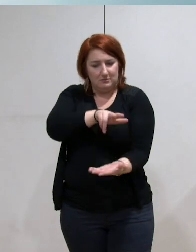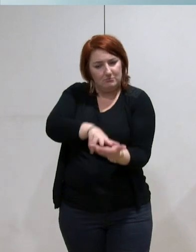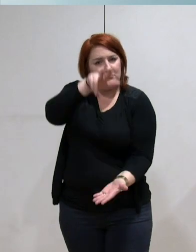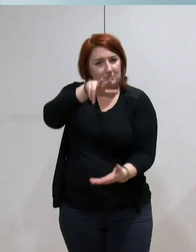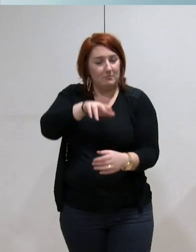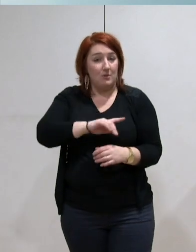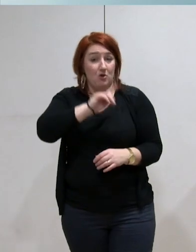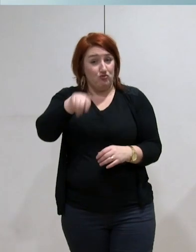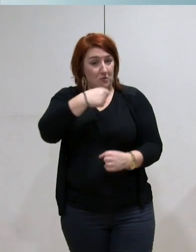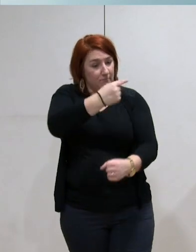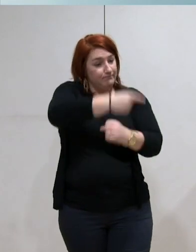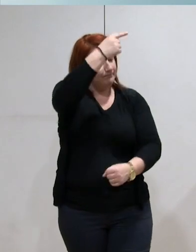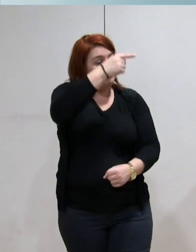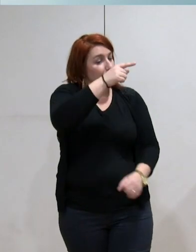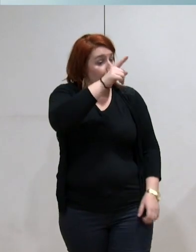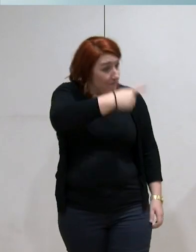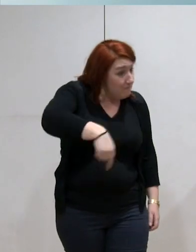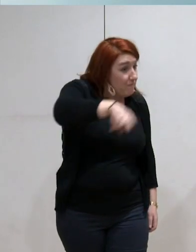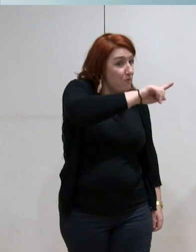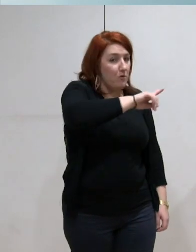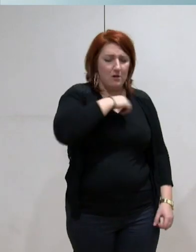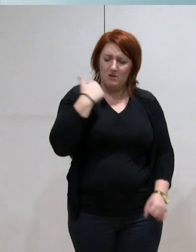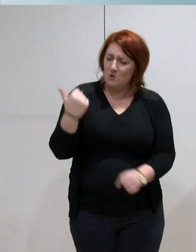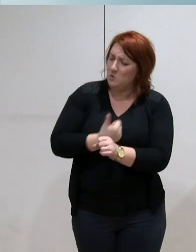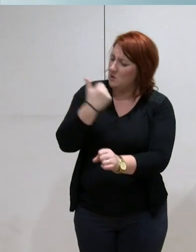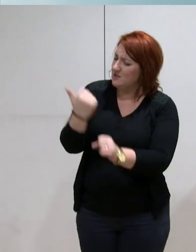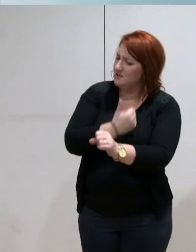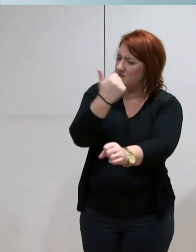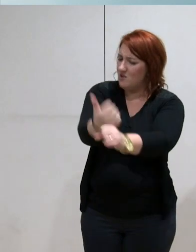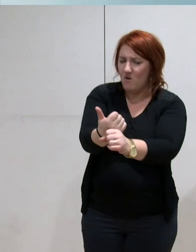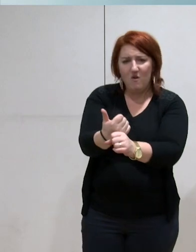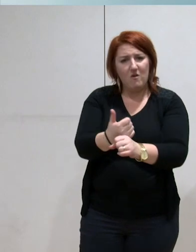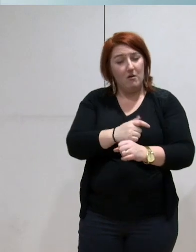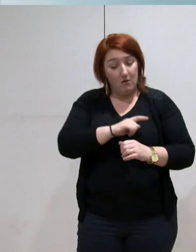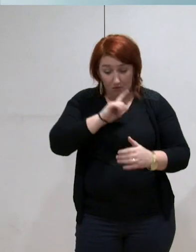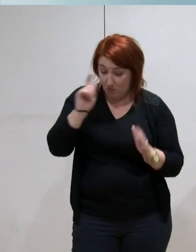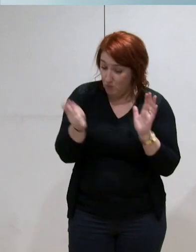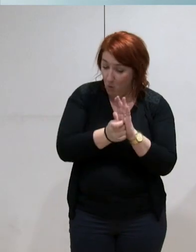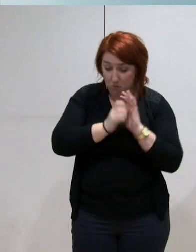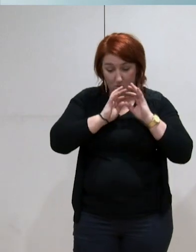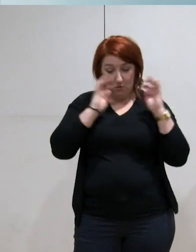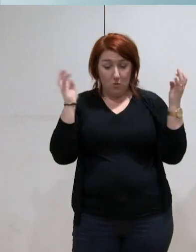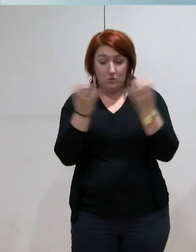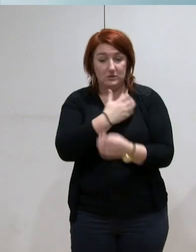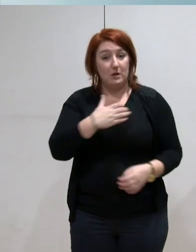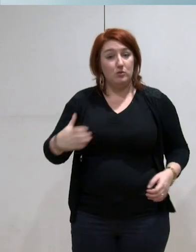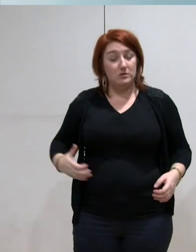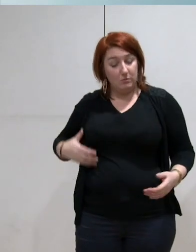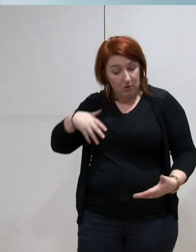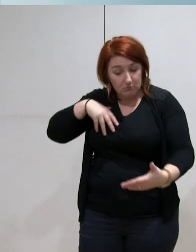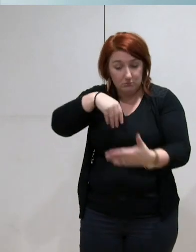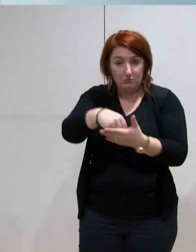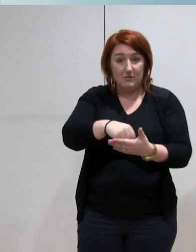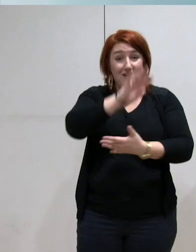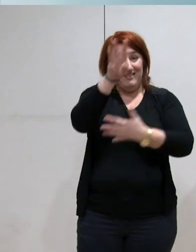vous impose de rendre publi chaque année au cours d'un conseil municipal un tableau présentant pour